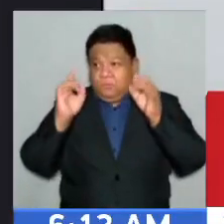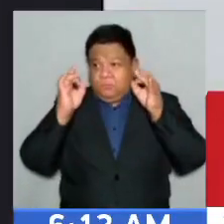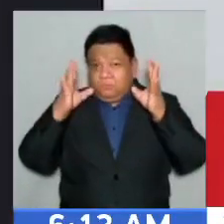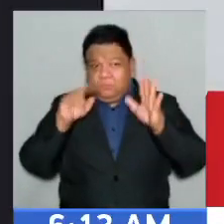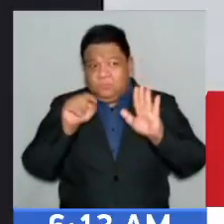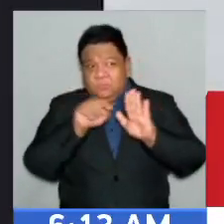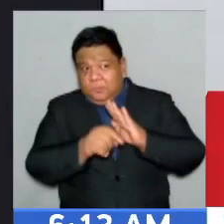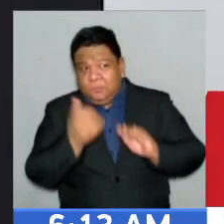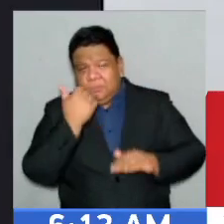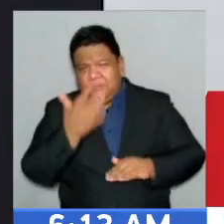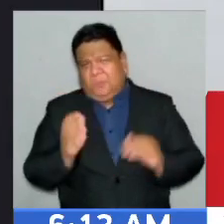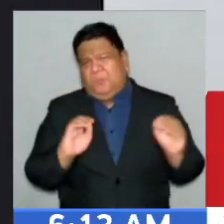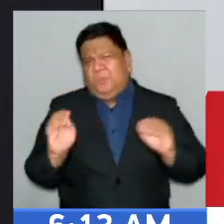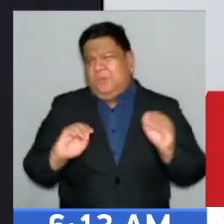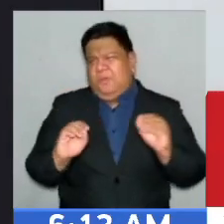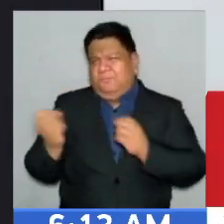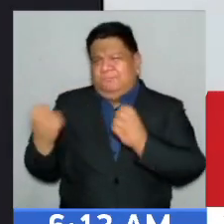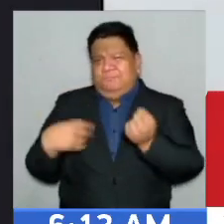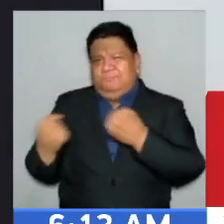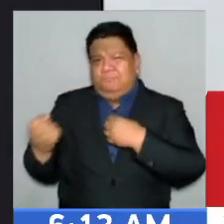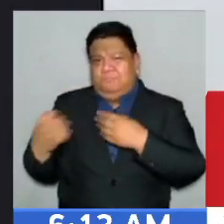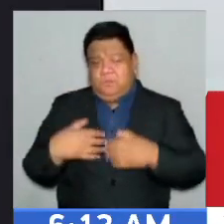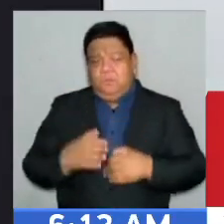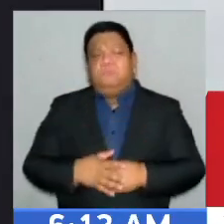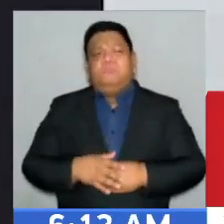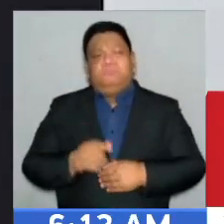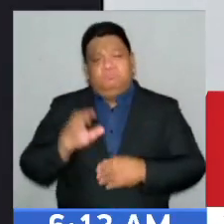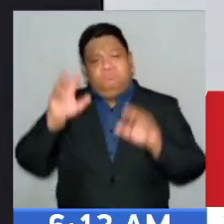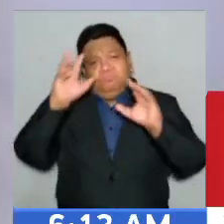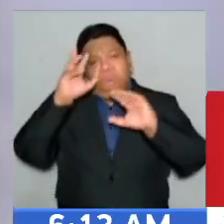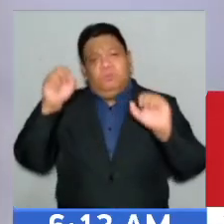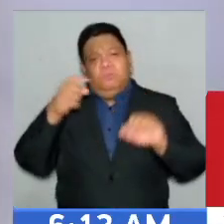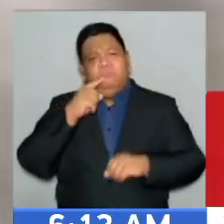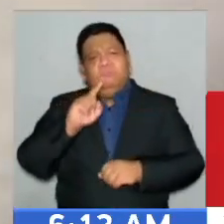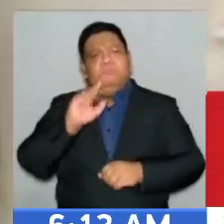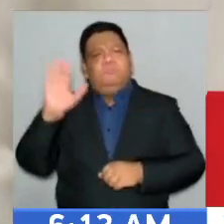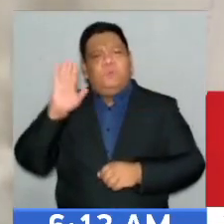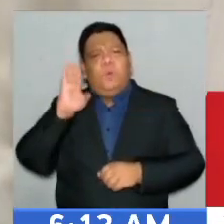ng Pangulo ang seguridad ni Teves pagbalik niya sa bansa.